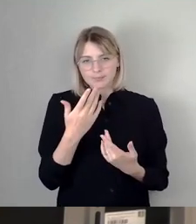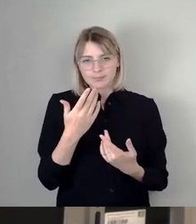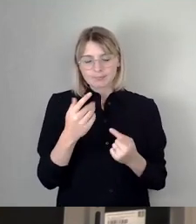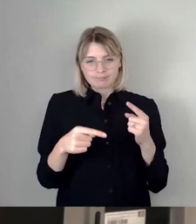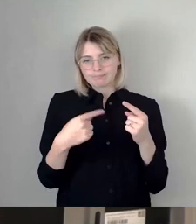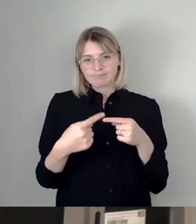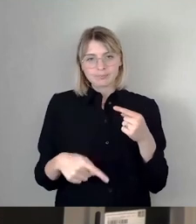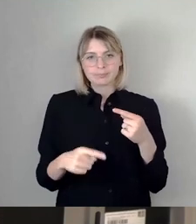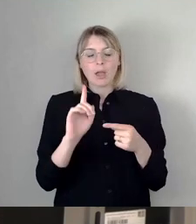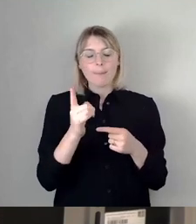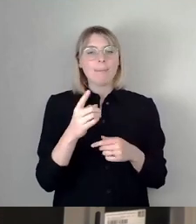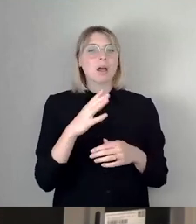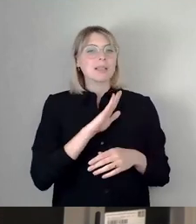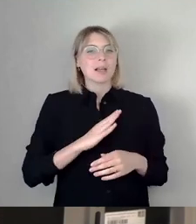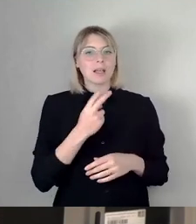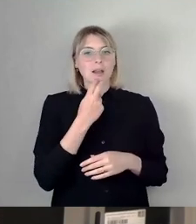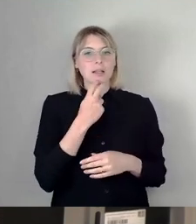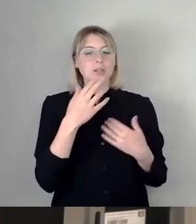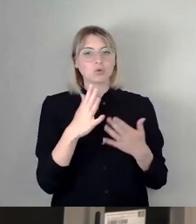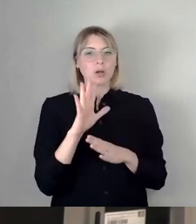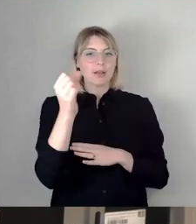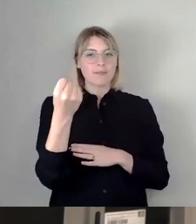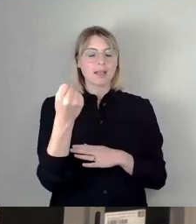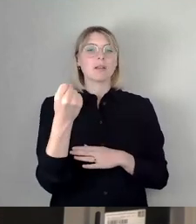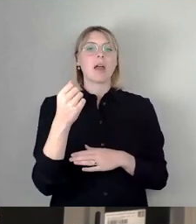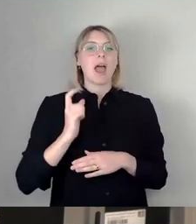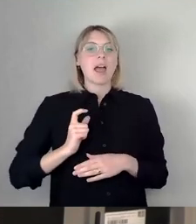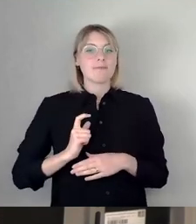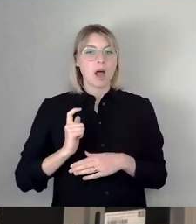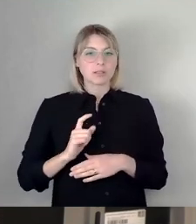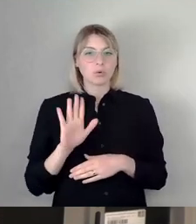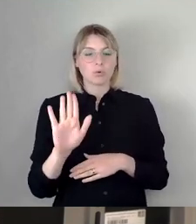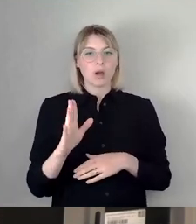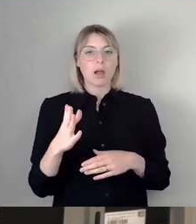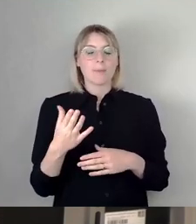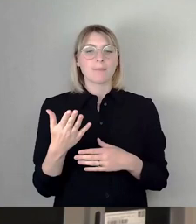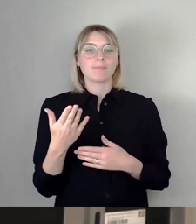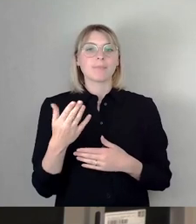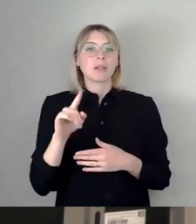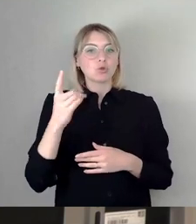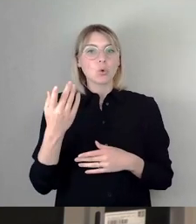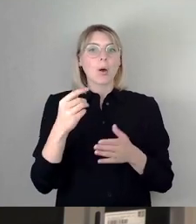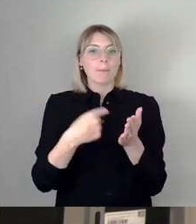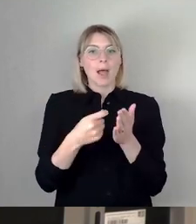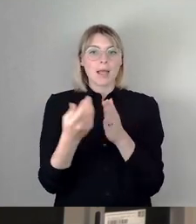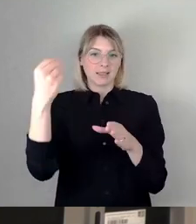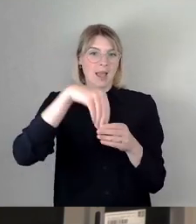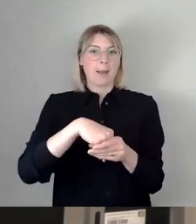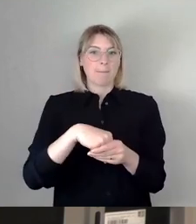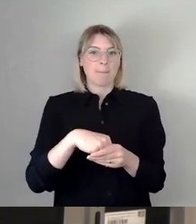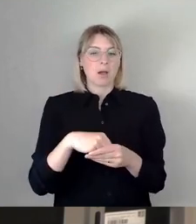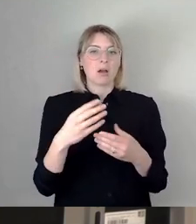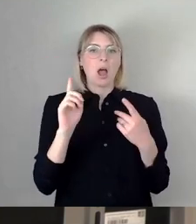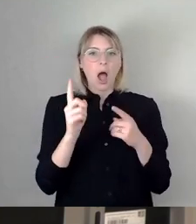sage ich mal, ihre Gewinnerwartungen, ja, ihre Erlöserwartungen in den Preis mit einzupreisen. Das entspricht auch nicht dem